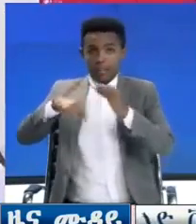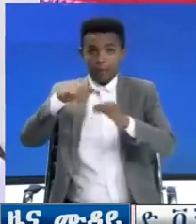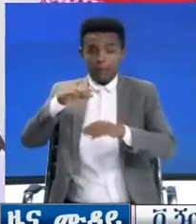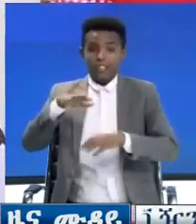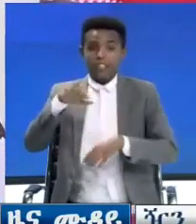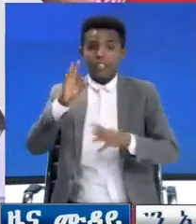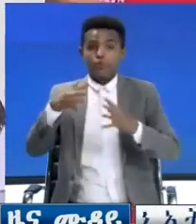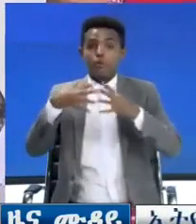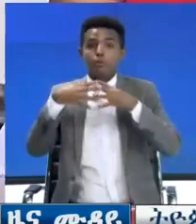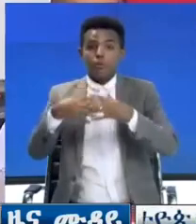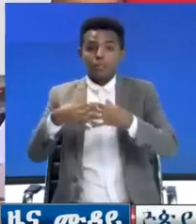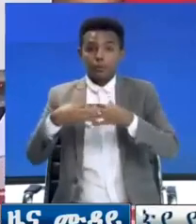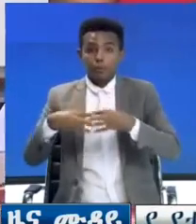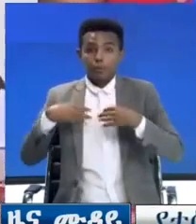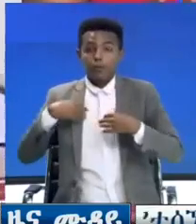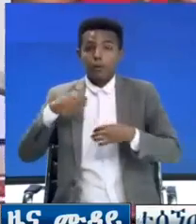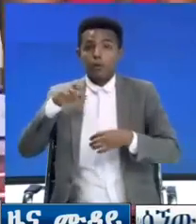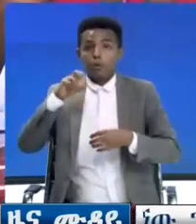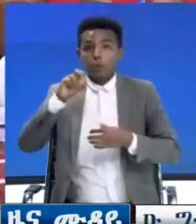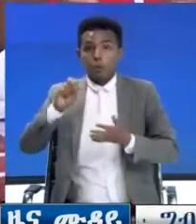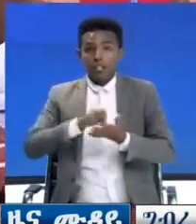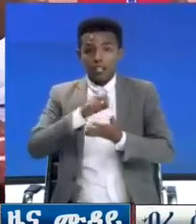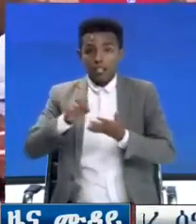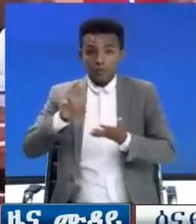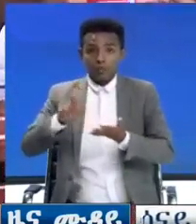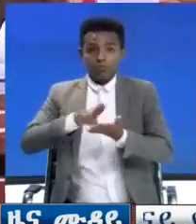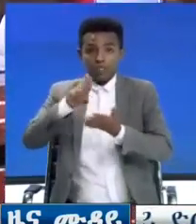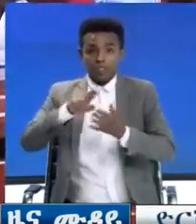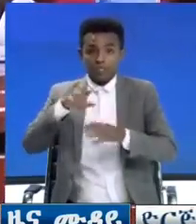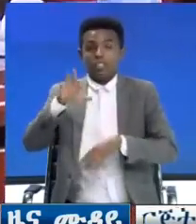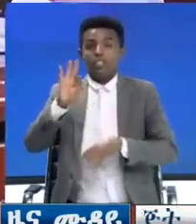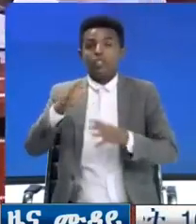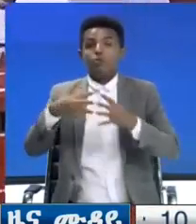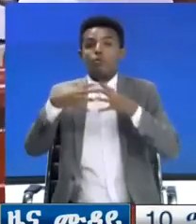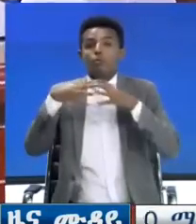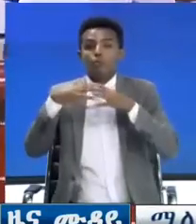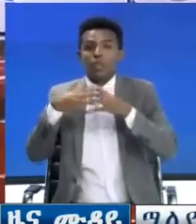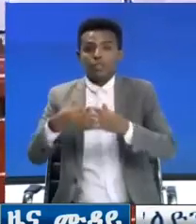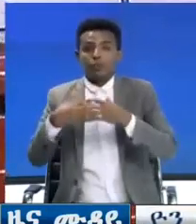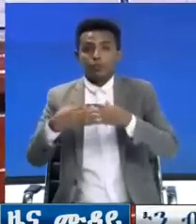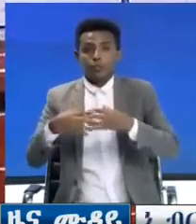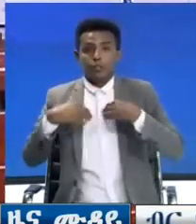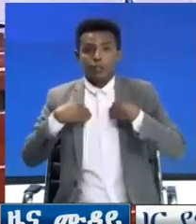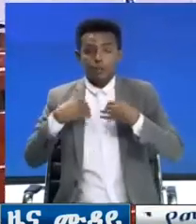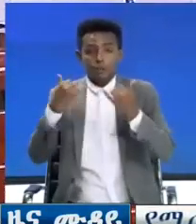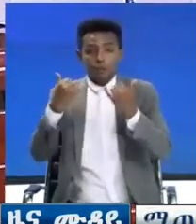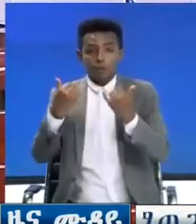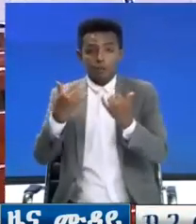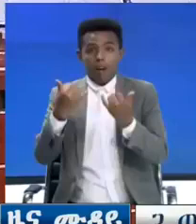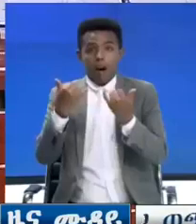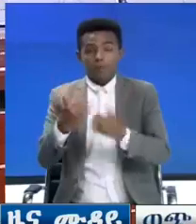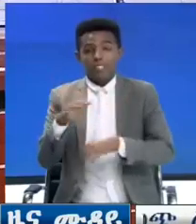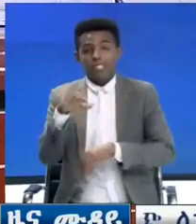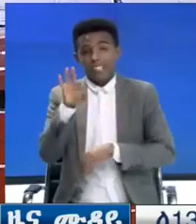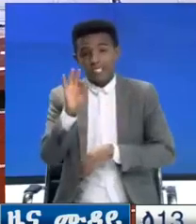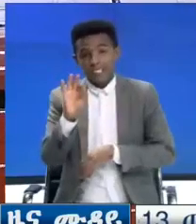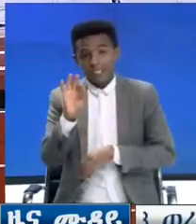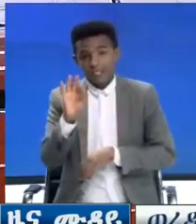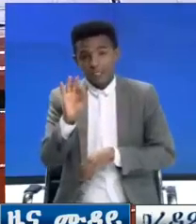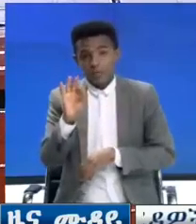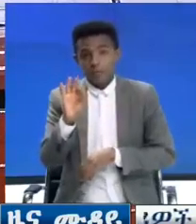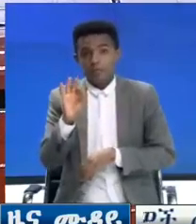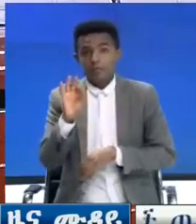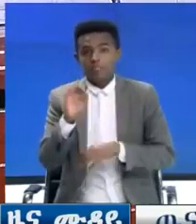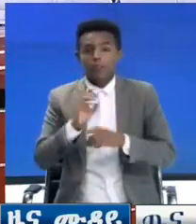የተገኙ ማሽኖች አሉ በወልዲያም ዩኒቨርሲቲ የተገኙ ማሽኖች አሉ አሁን ካገኘናቸው እንትን ወደ ስራ